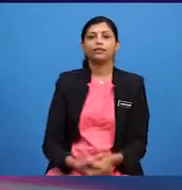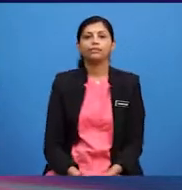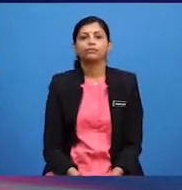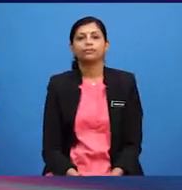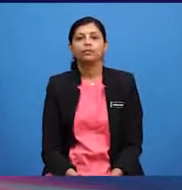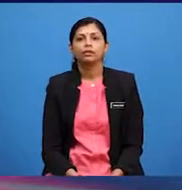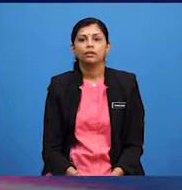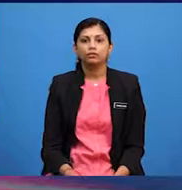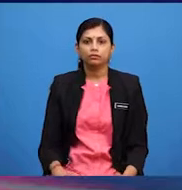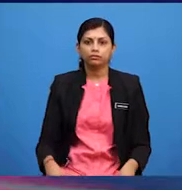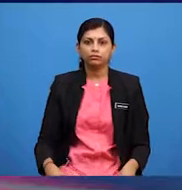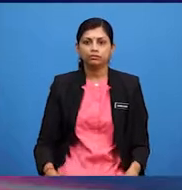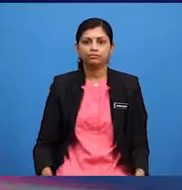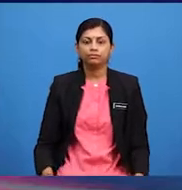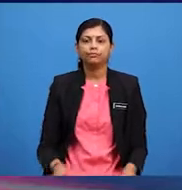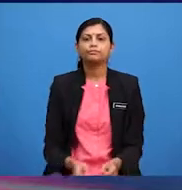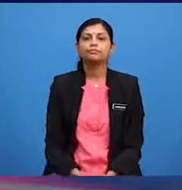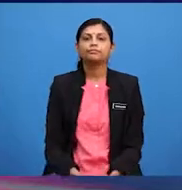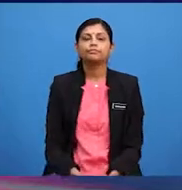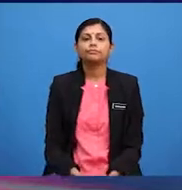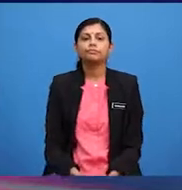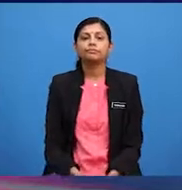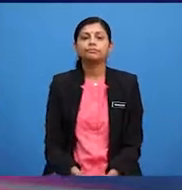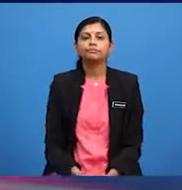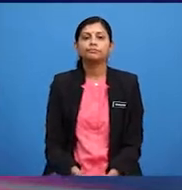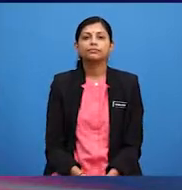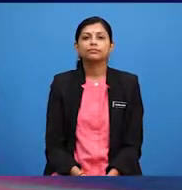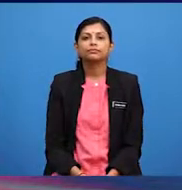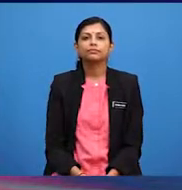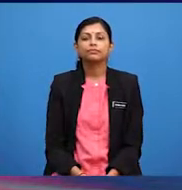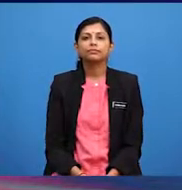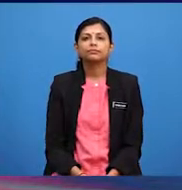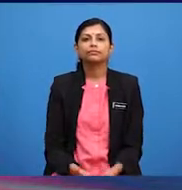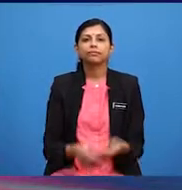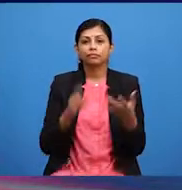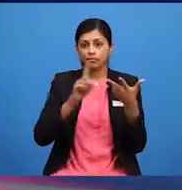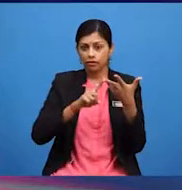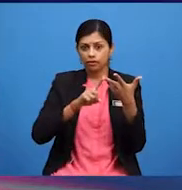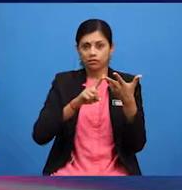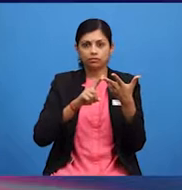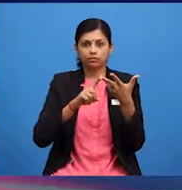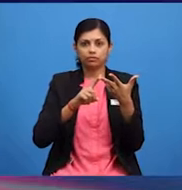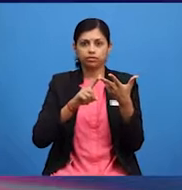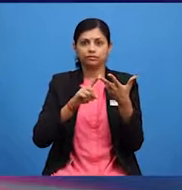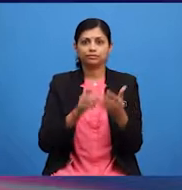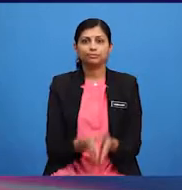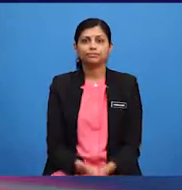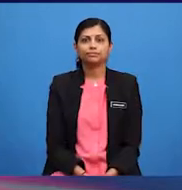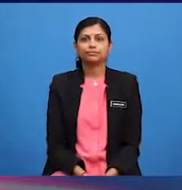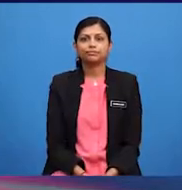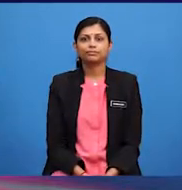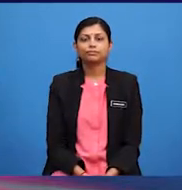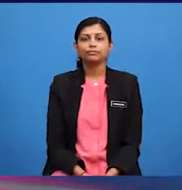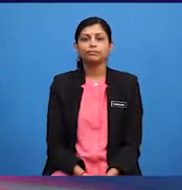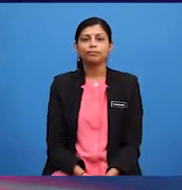Seterusnya murid-murid, kita beralih kepada teknik lakaran yang ketiga iaitu